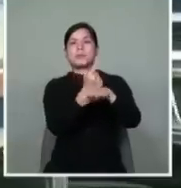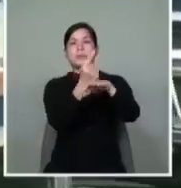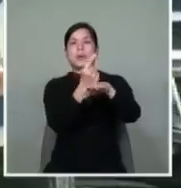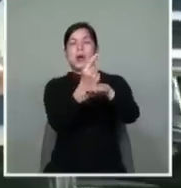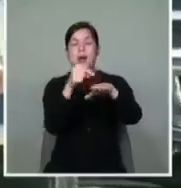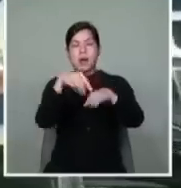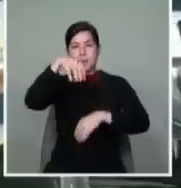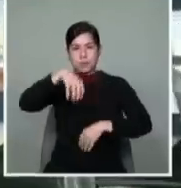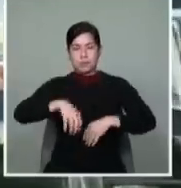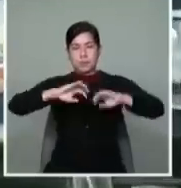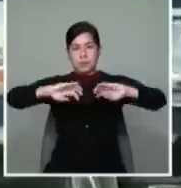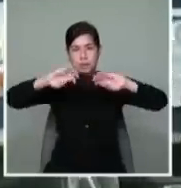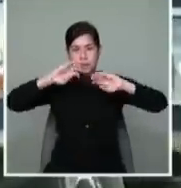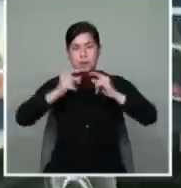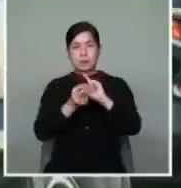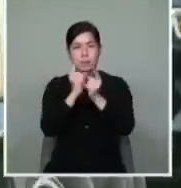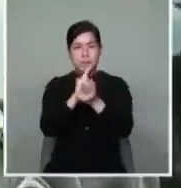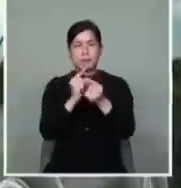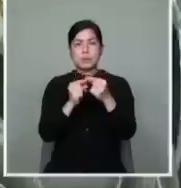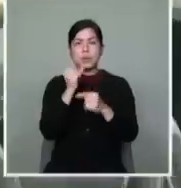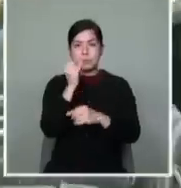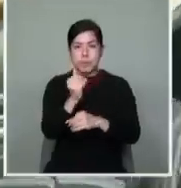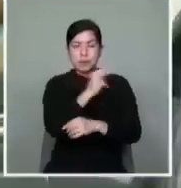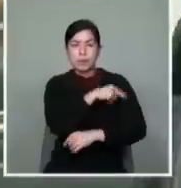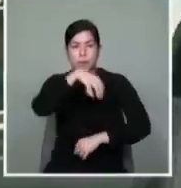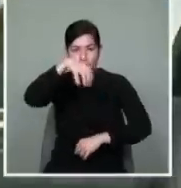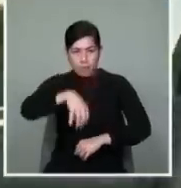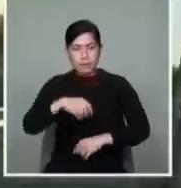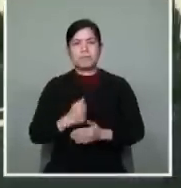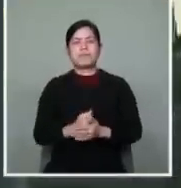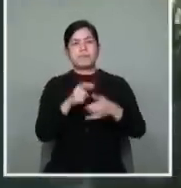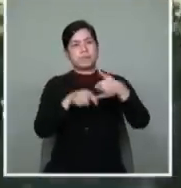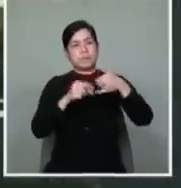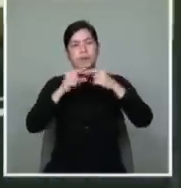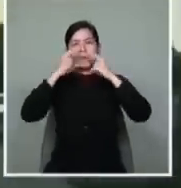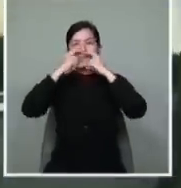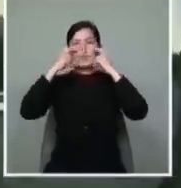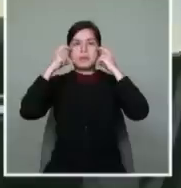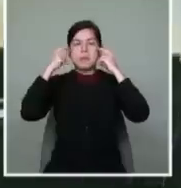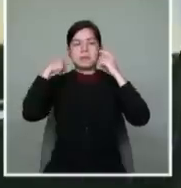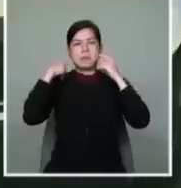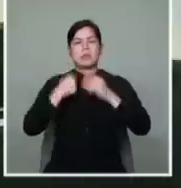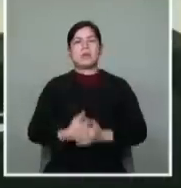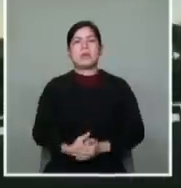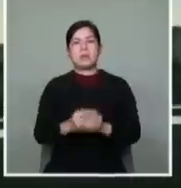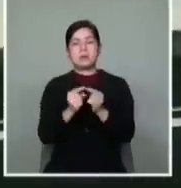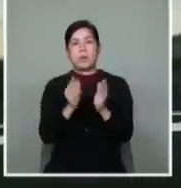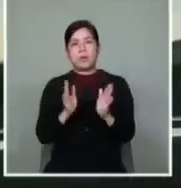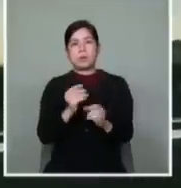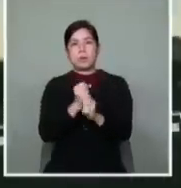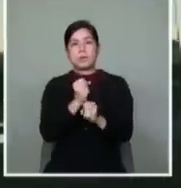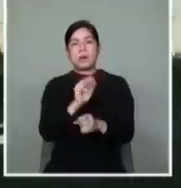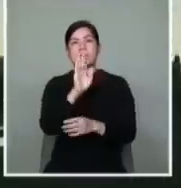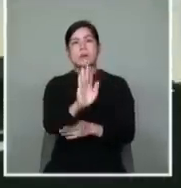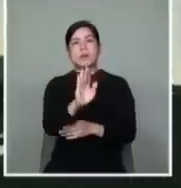จากทำเนียบขาวไปที่โรงพยาบาลโดยทรัมป์ก็สวมใส่หน้ากากอนามัยด้วยแล้วข้าราชการทำเนียบขาวแทบทุกคนค่ะได้ไป